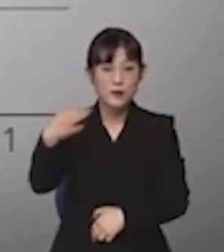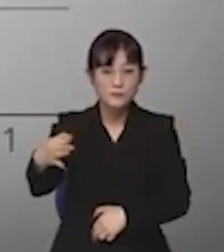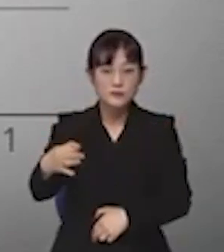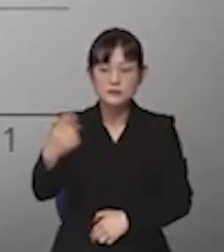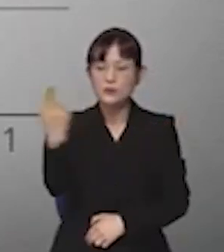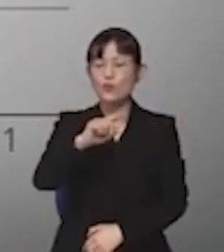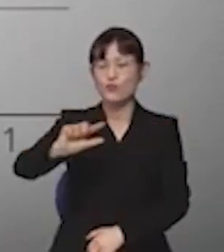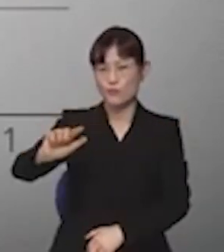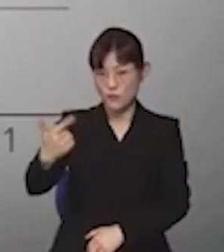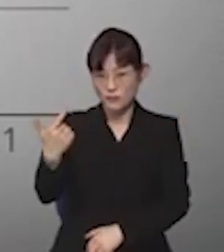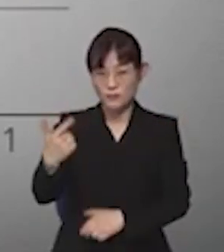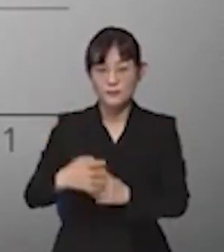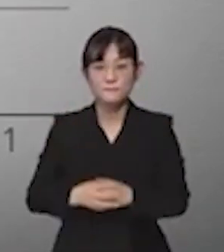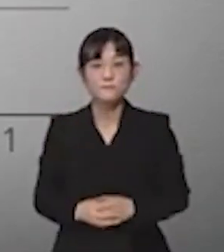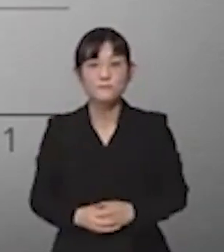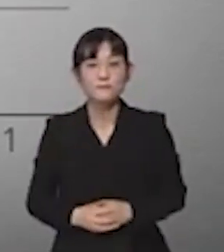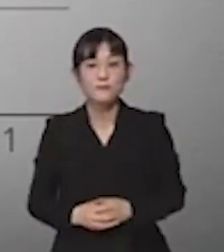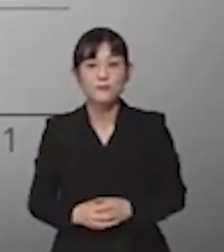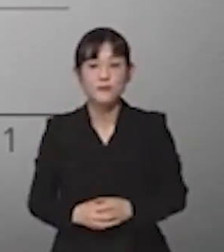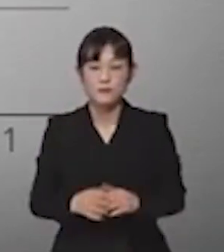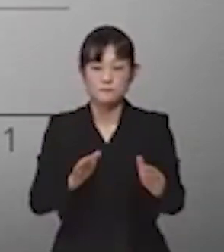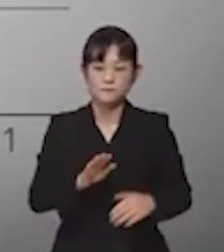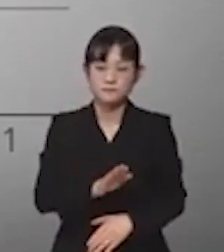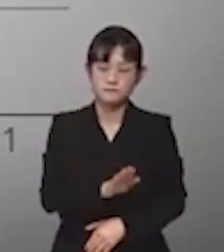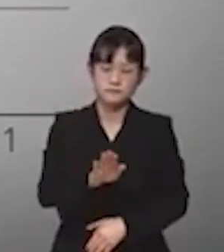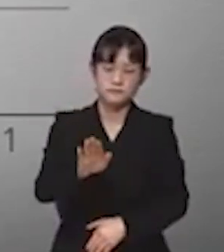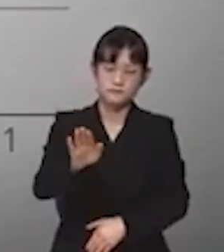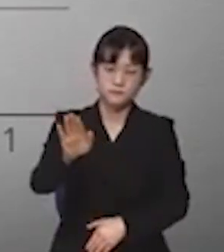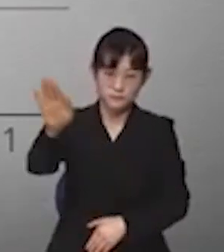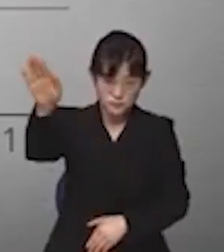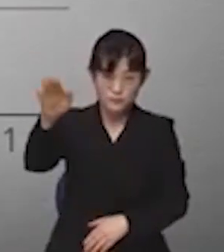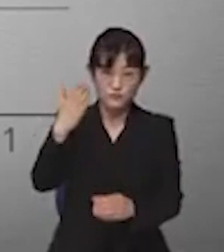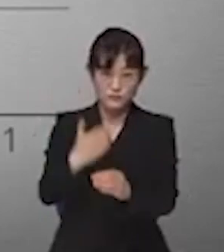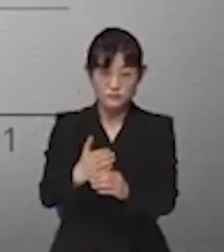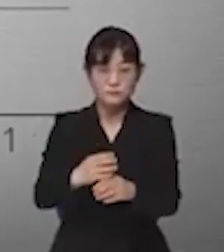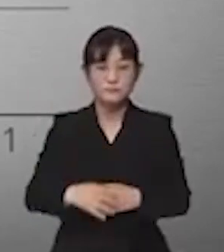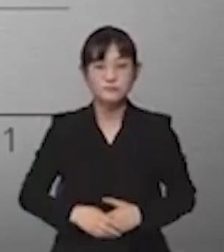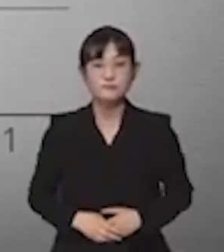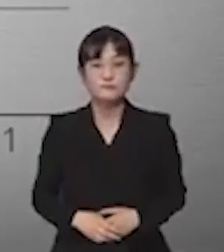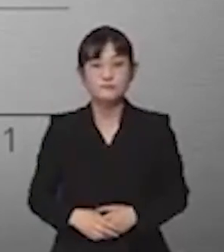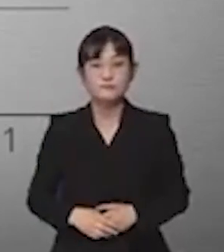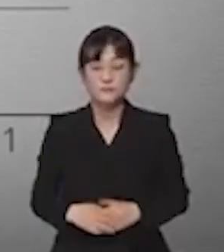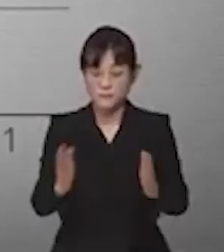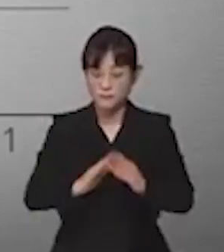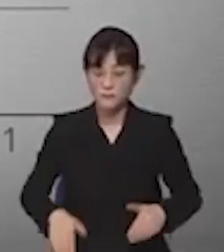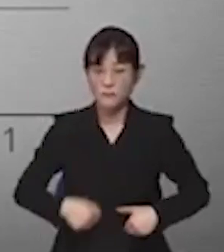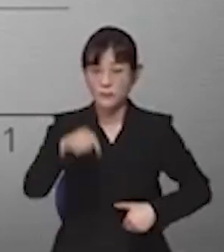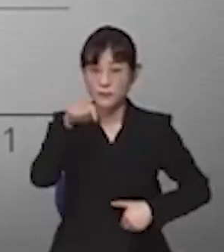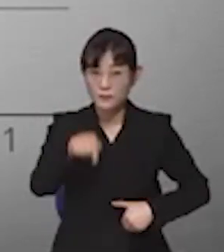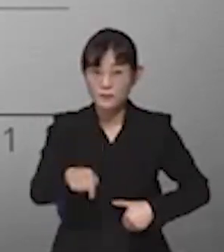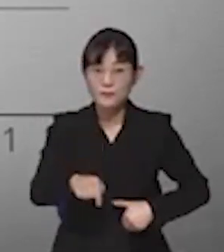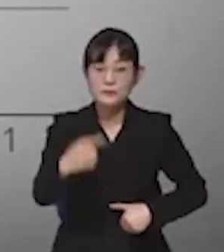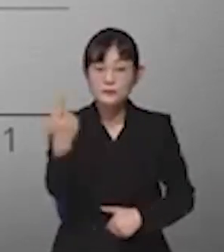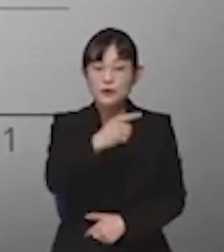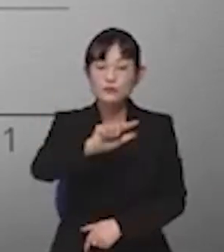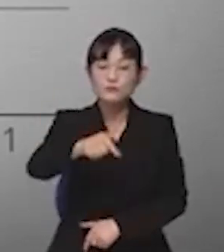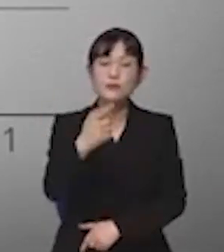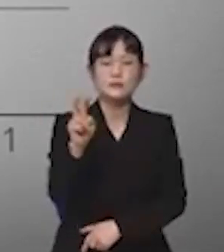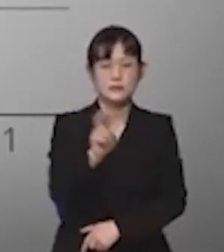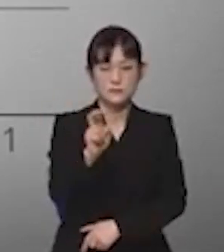평균 1600원을 넘어선데 이어 상승세가 갈수록 가팔라지고 있습니다 전남은 리터당